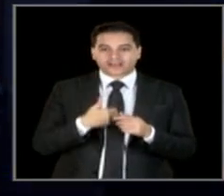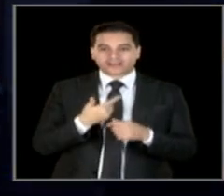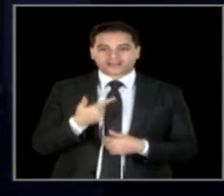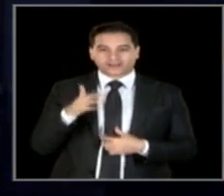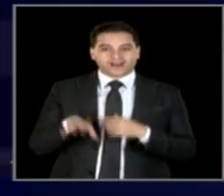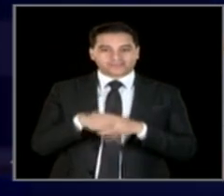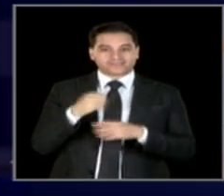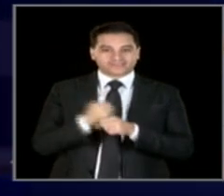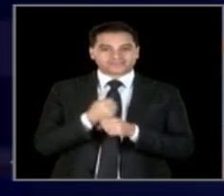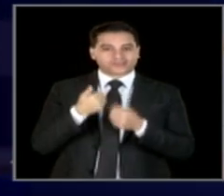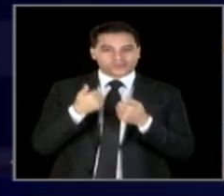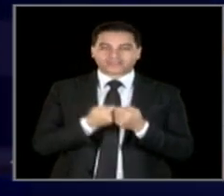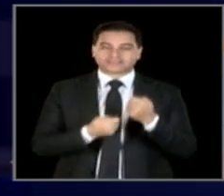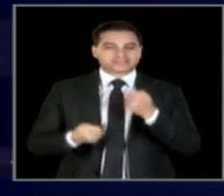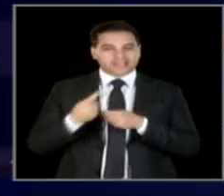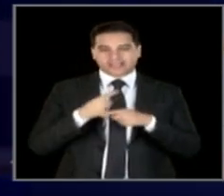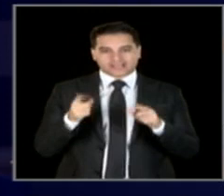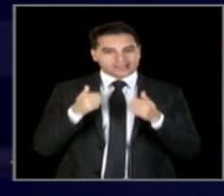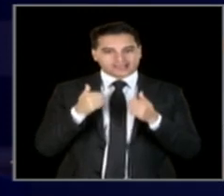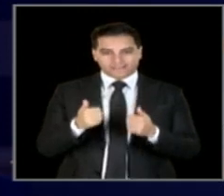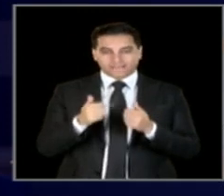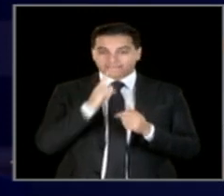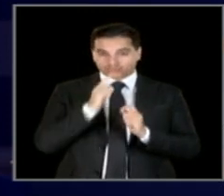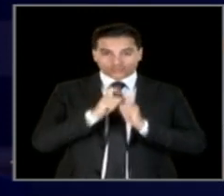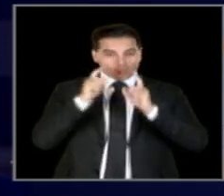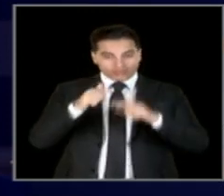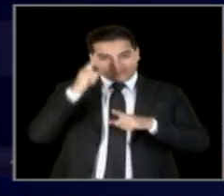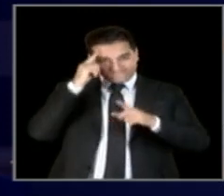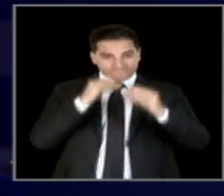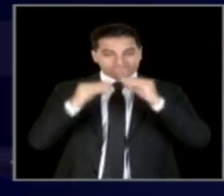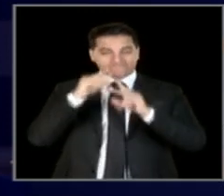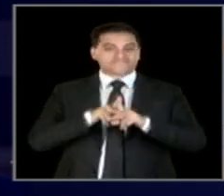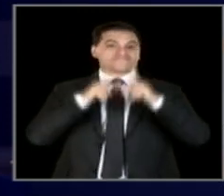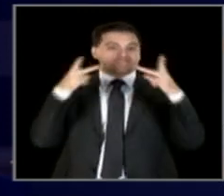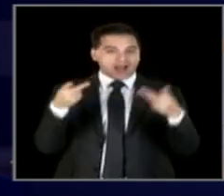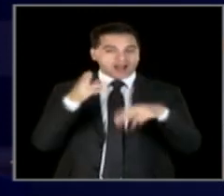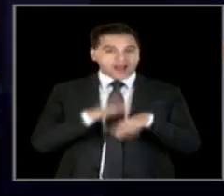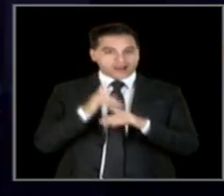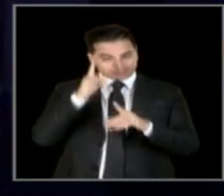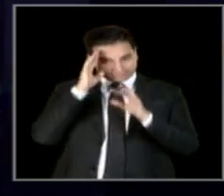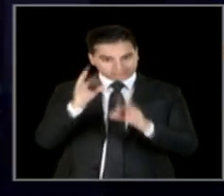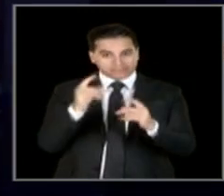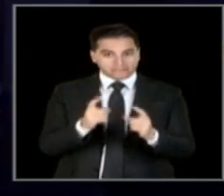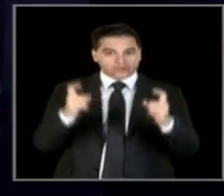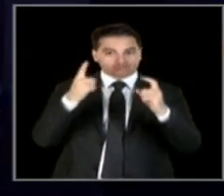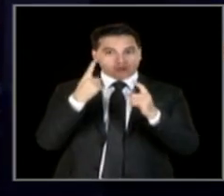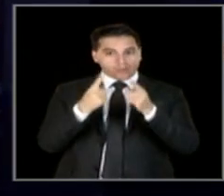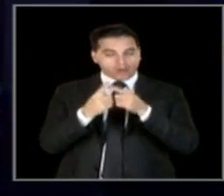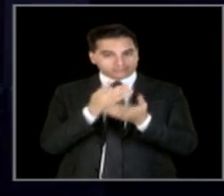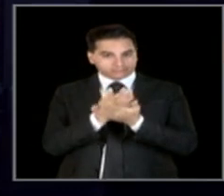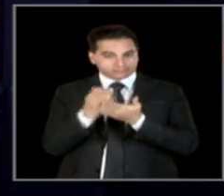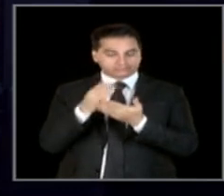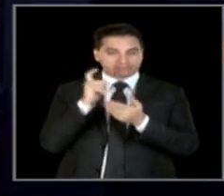عليهم بصراحه. لا كويس، النهارده واضح ان في فرق في المستوى ما بين الماتش الاولاني والماتش الثاني. في تركيز كمان.